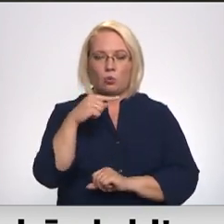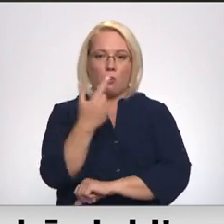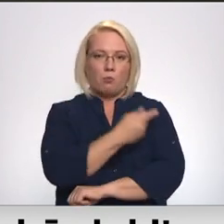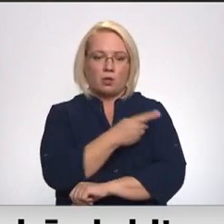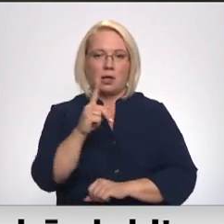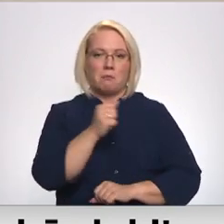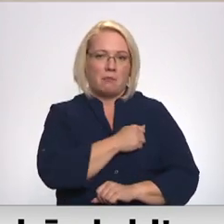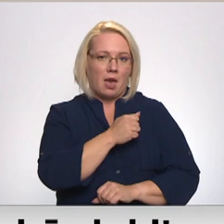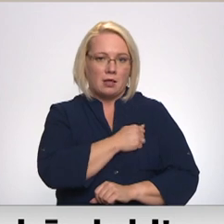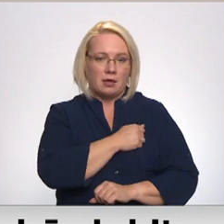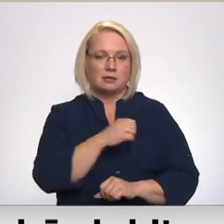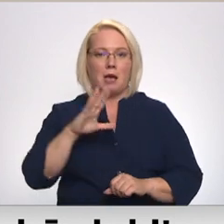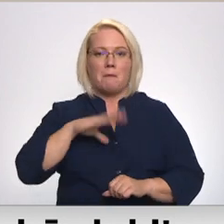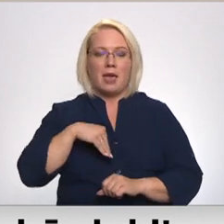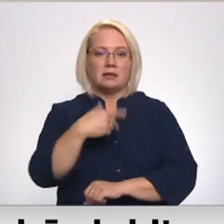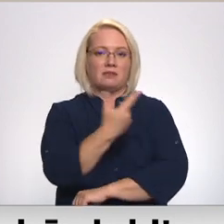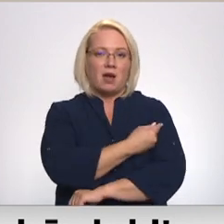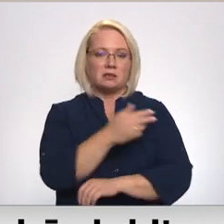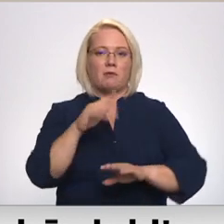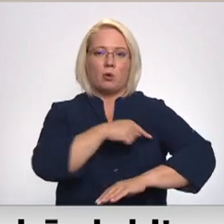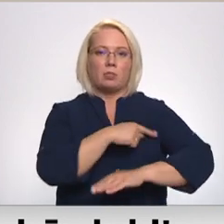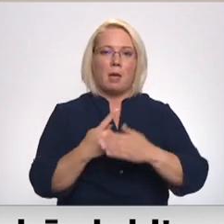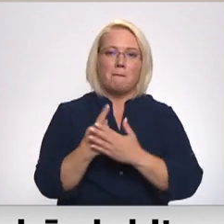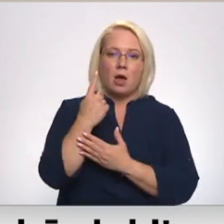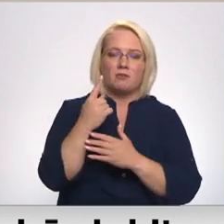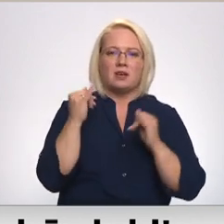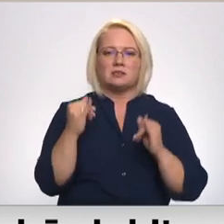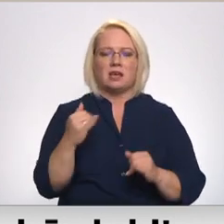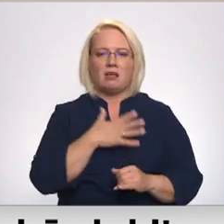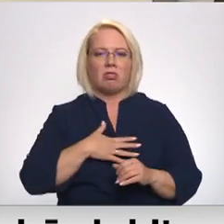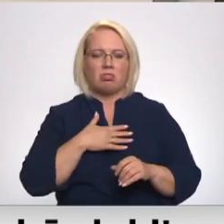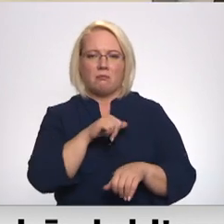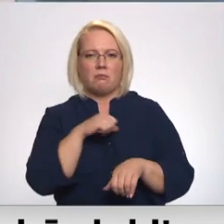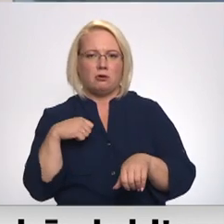ir bailes. Kāpēc? Vakcinācijas var būt temperatūra vai slikta pašsajūta.